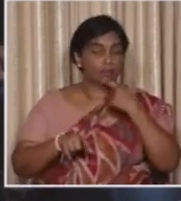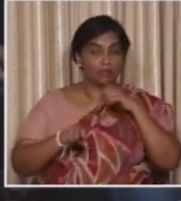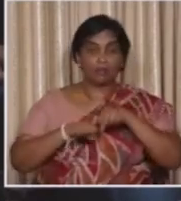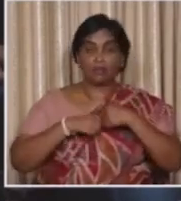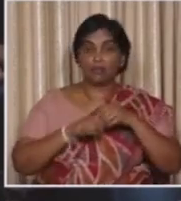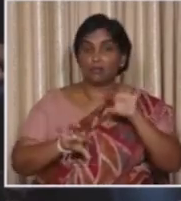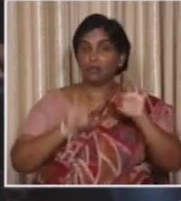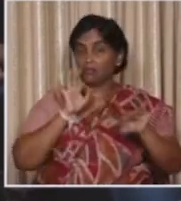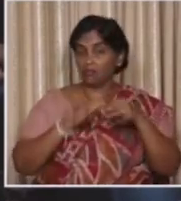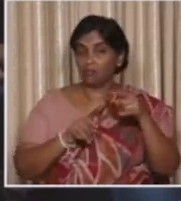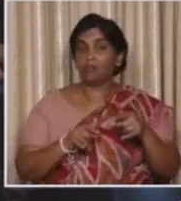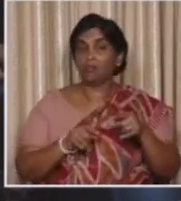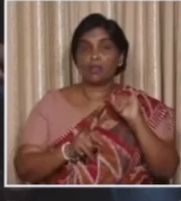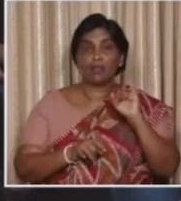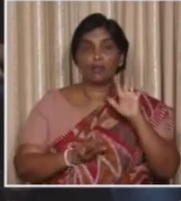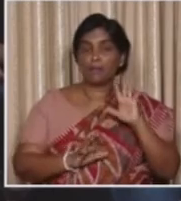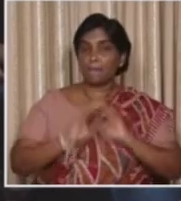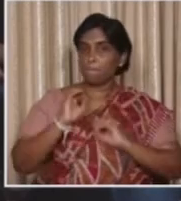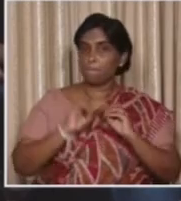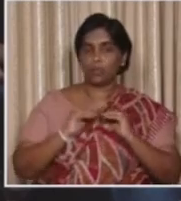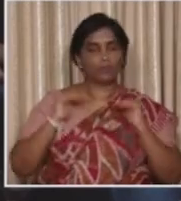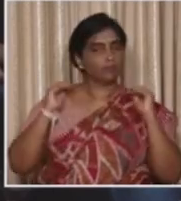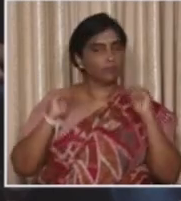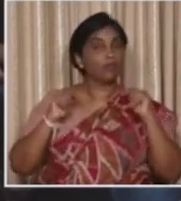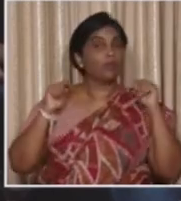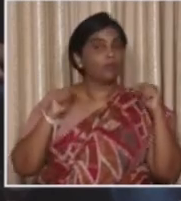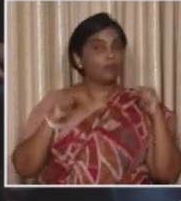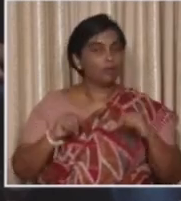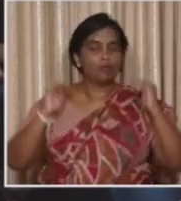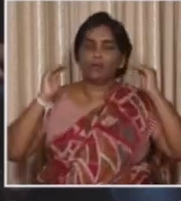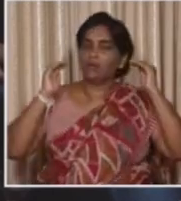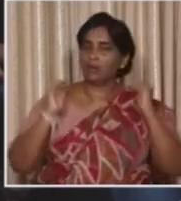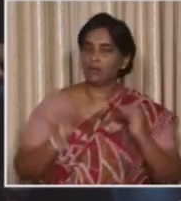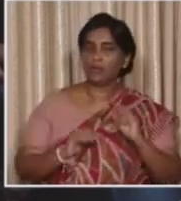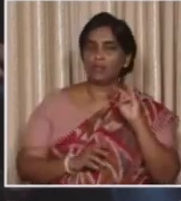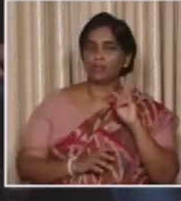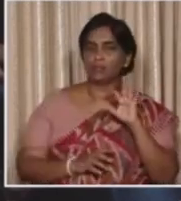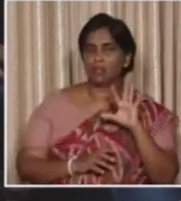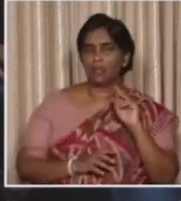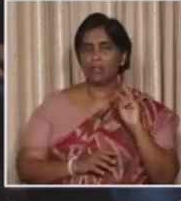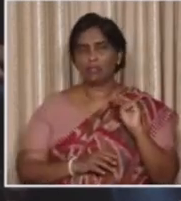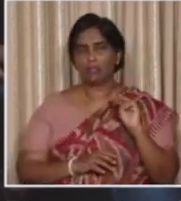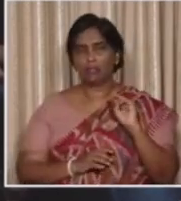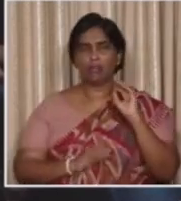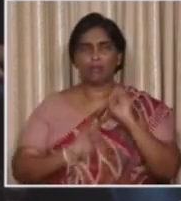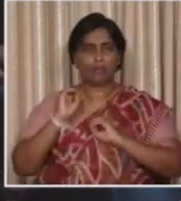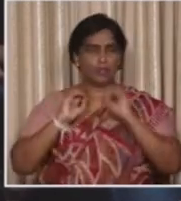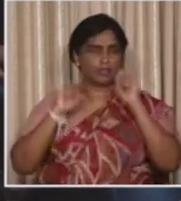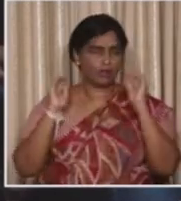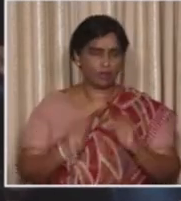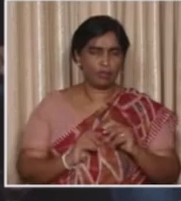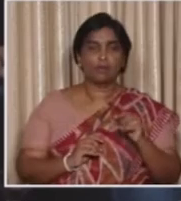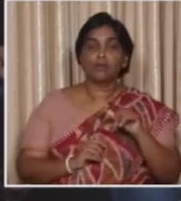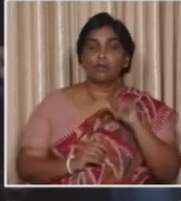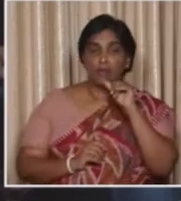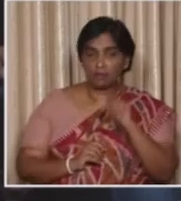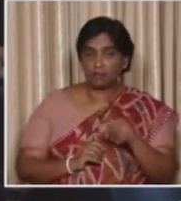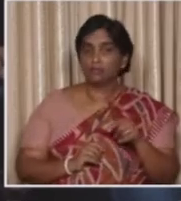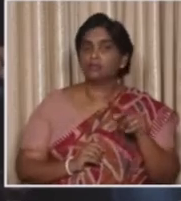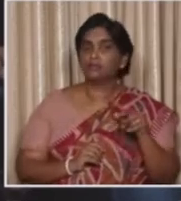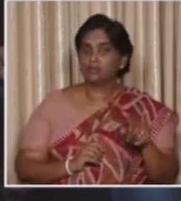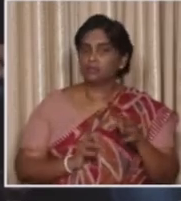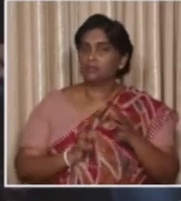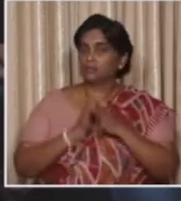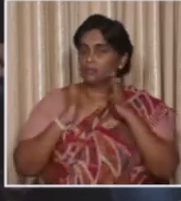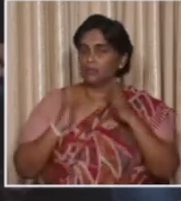තේ දළු ප්‍රමාණයන් 65%ක් විතර තිබුණා. අද වෙනකොට ඒව අඩු වෙලා 35%-30%ට බැහැලා තියෙනවා. ඇත්තටම ගත්තොත්